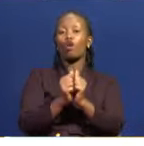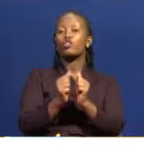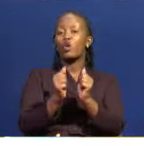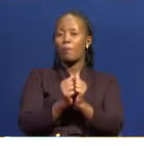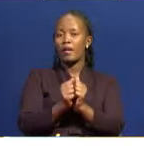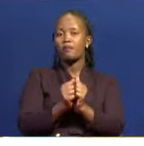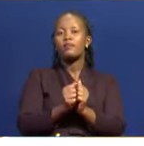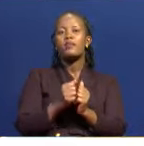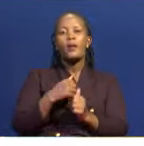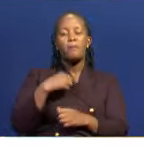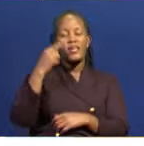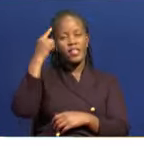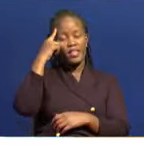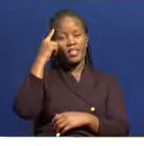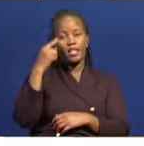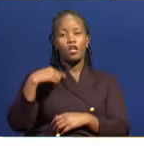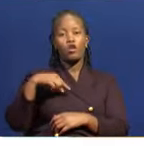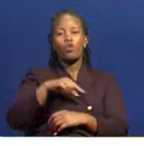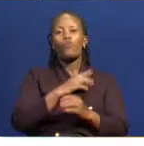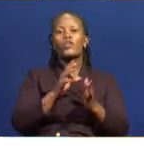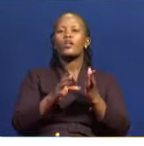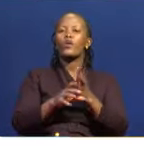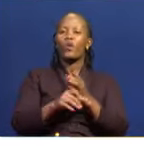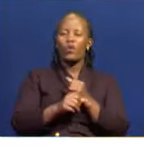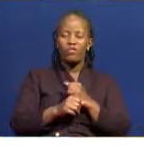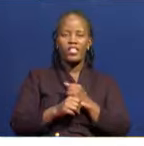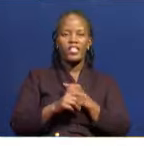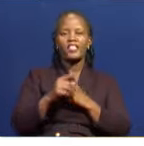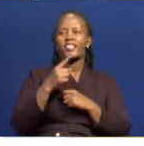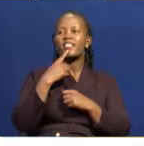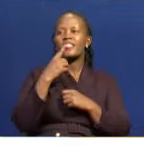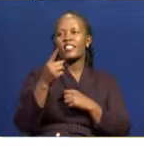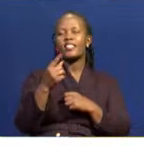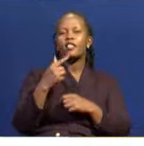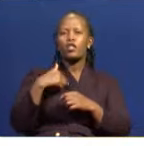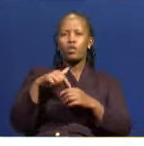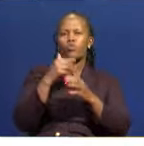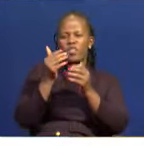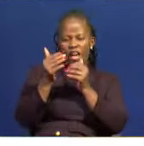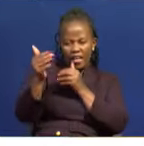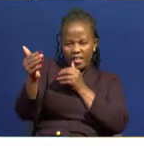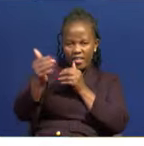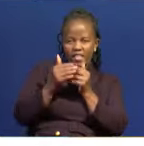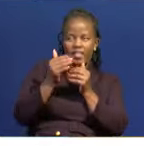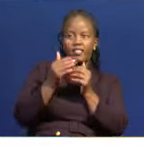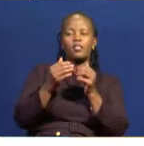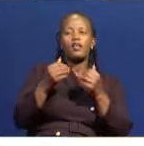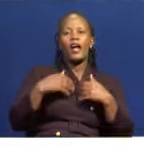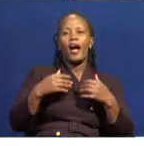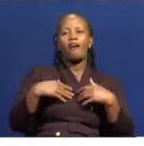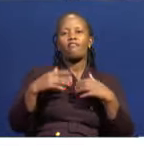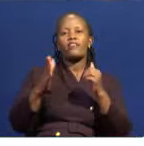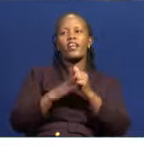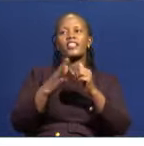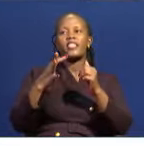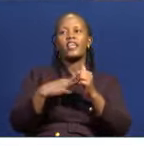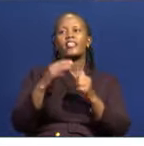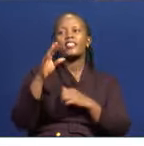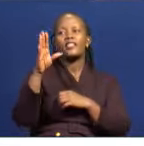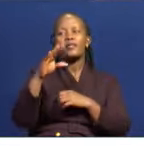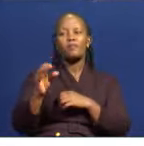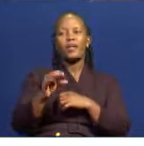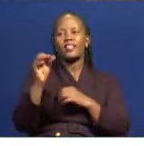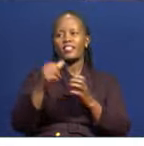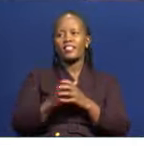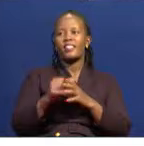can confidently say we are somewhere in the neighborhood of 98%. The system is